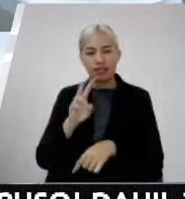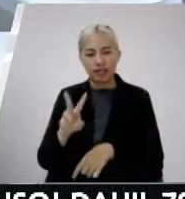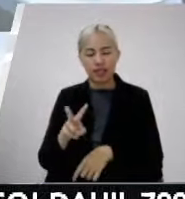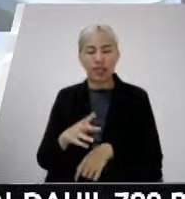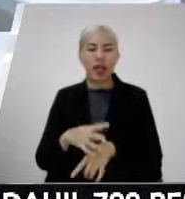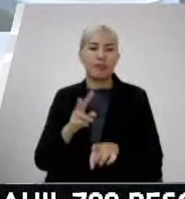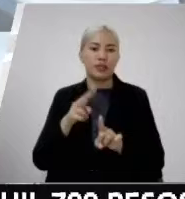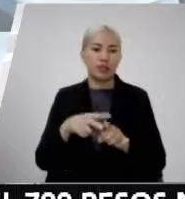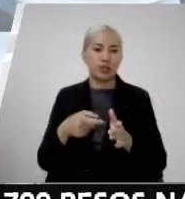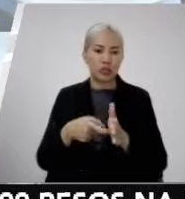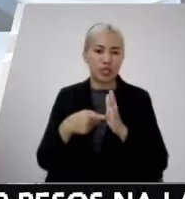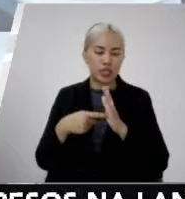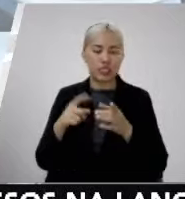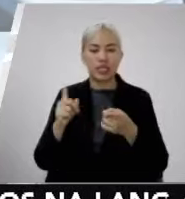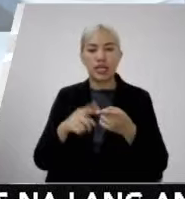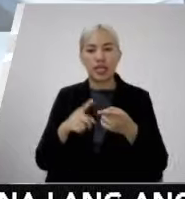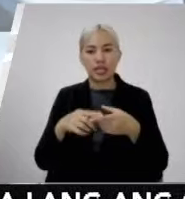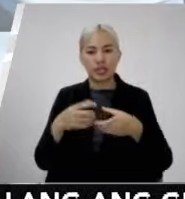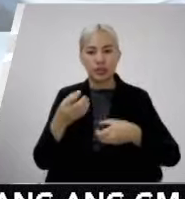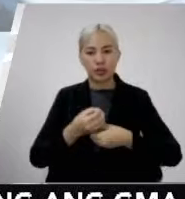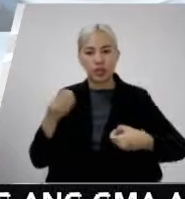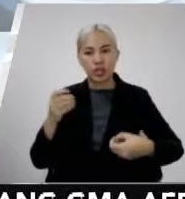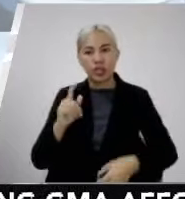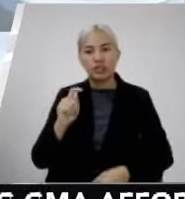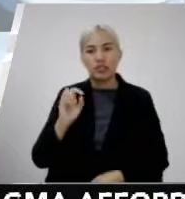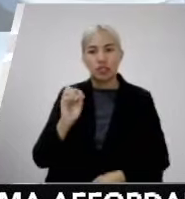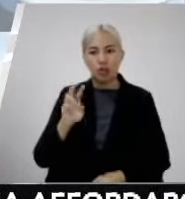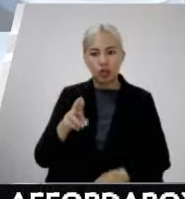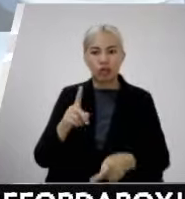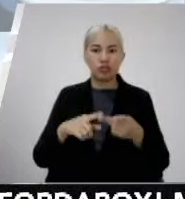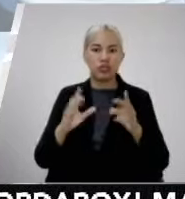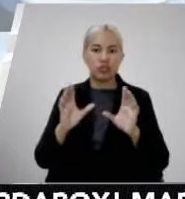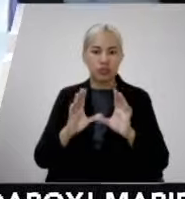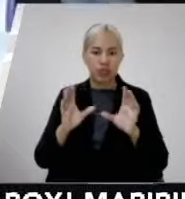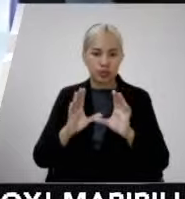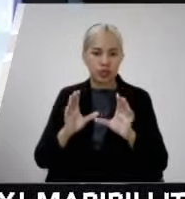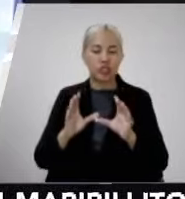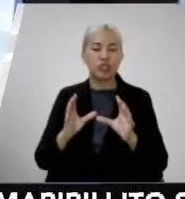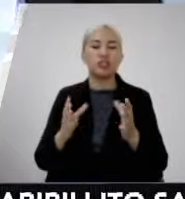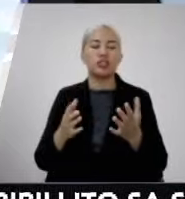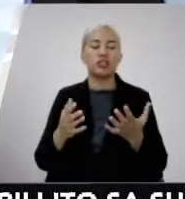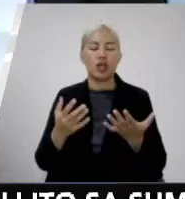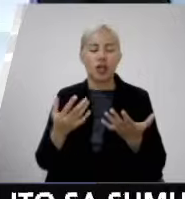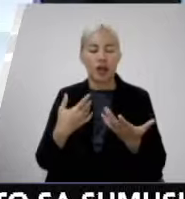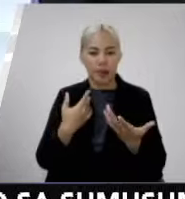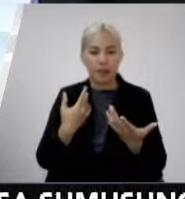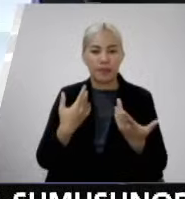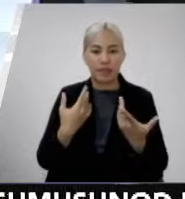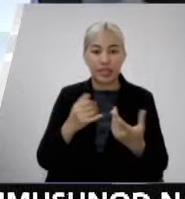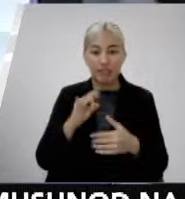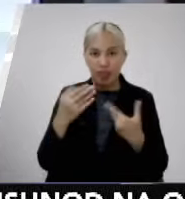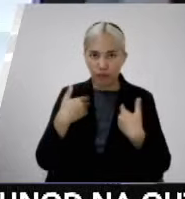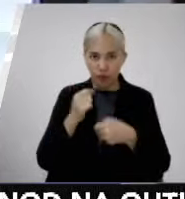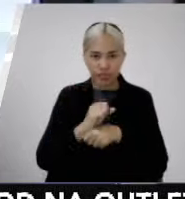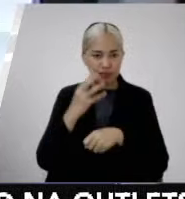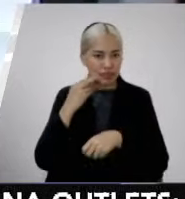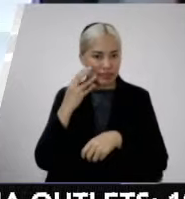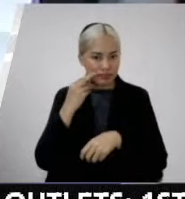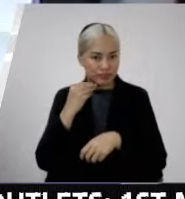diploma, transcript of records at certificate of employment para sa mga may work experience na. May skills training din po